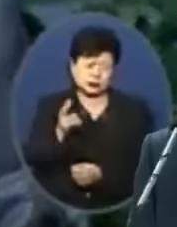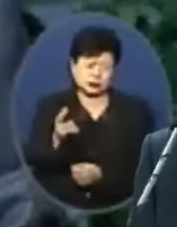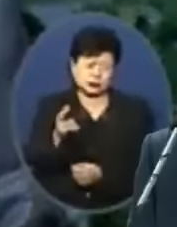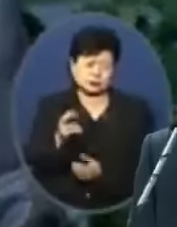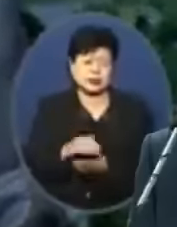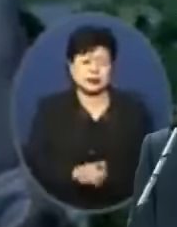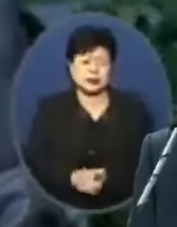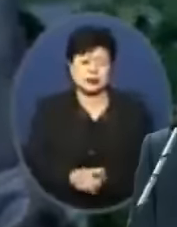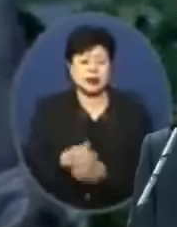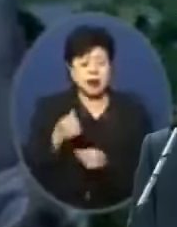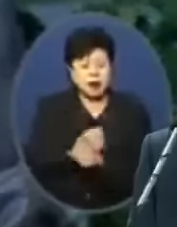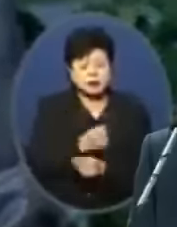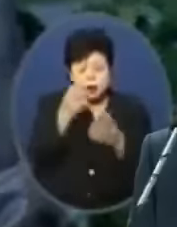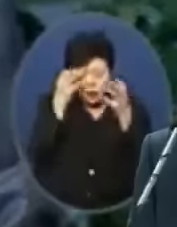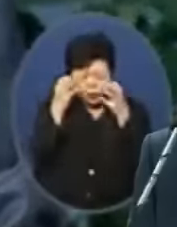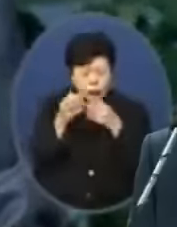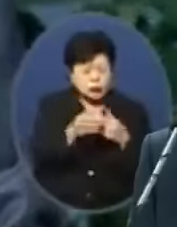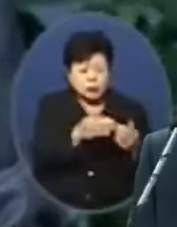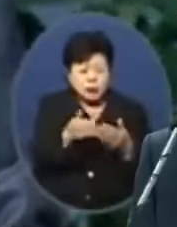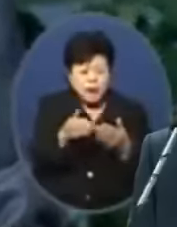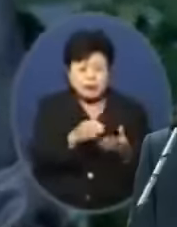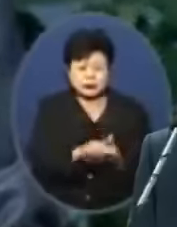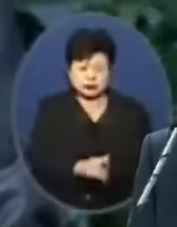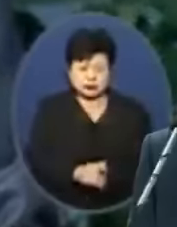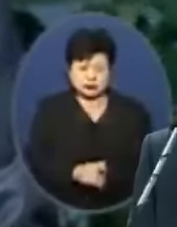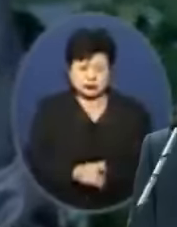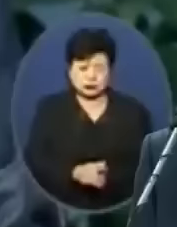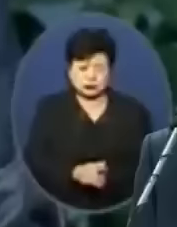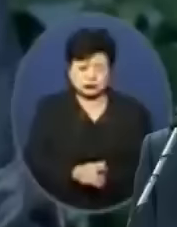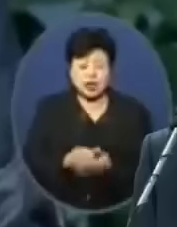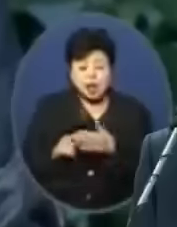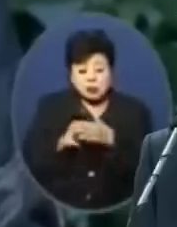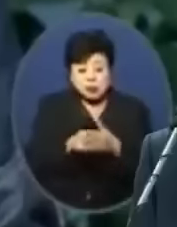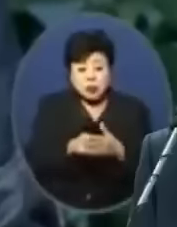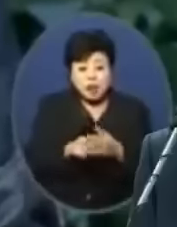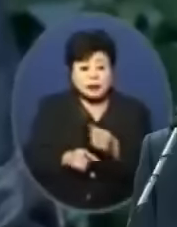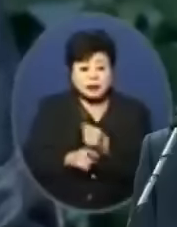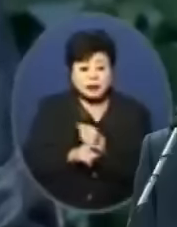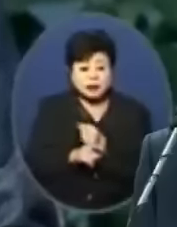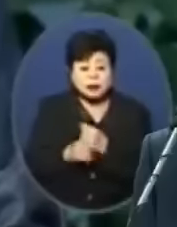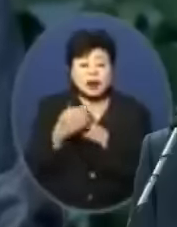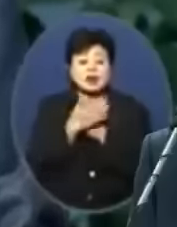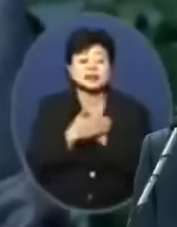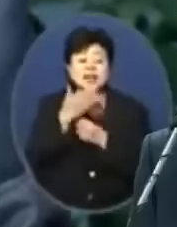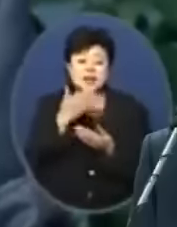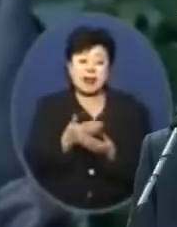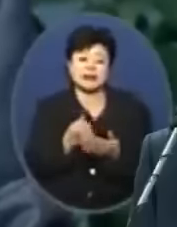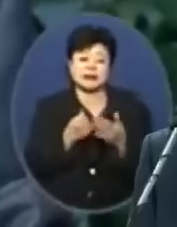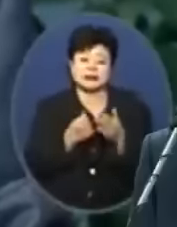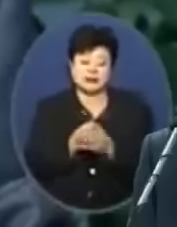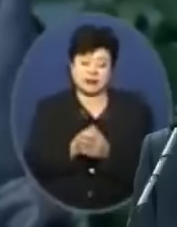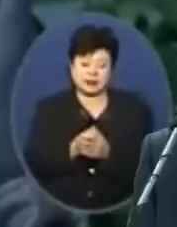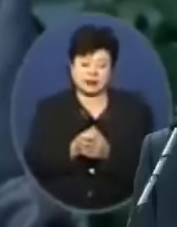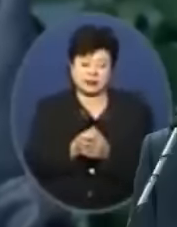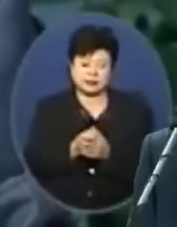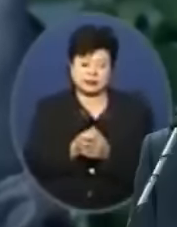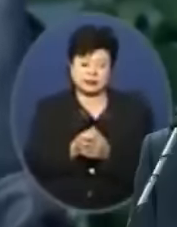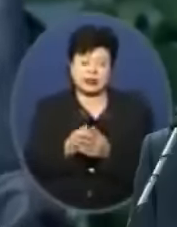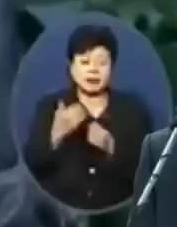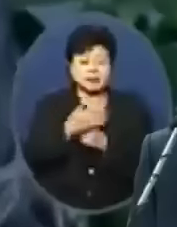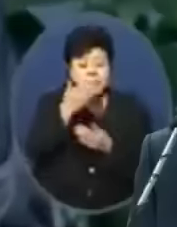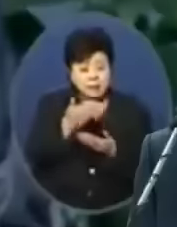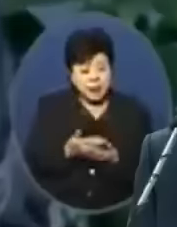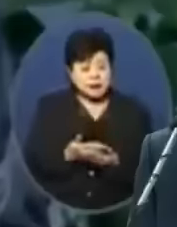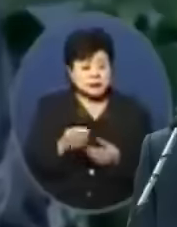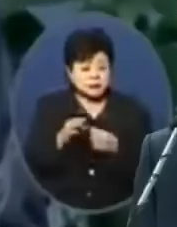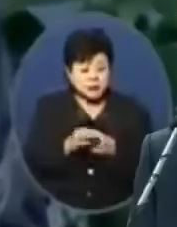이와 같은 엄청난 고통을 당하면서도 그가 극복한 것은 은혜를 받았기 때문인 것입니다. 은혜를